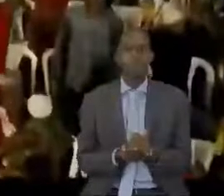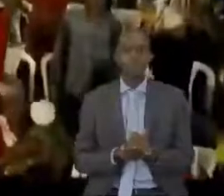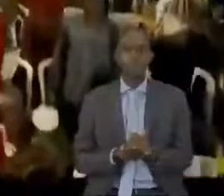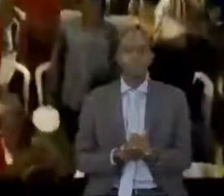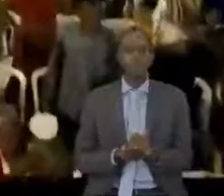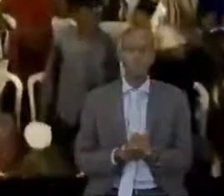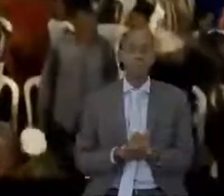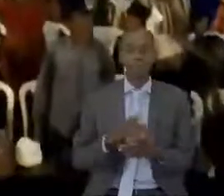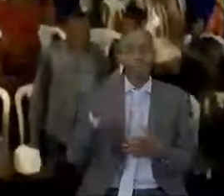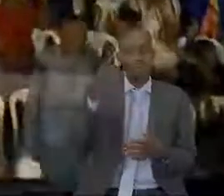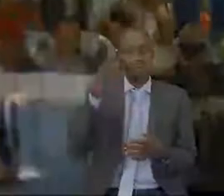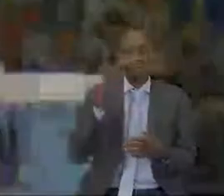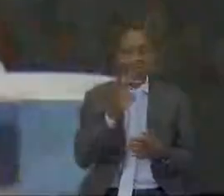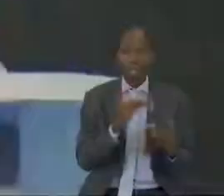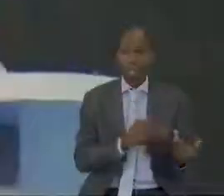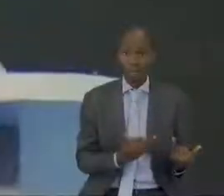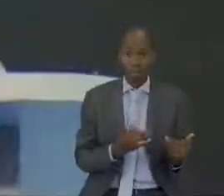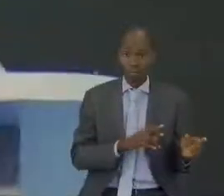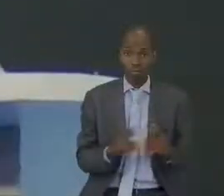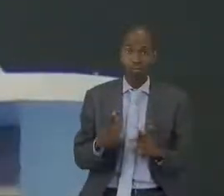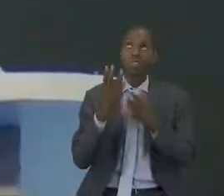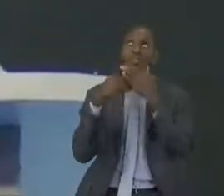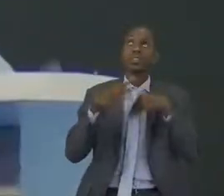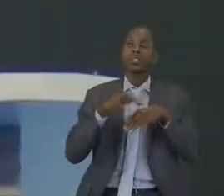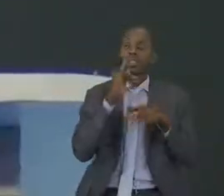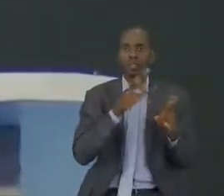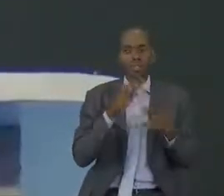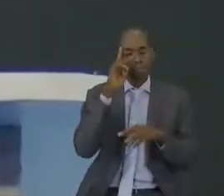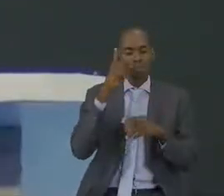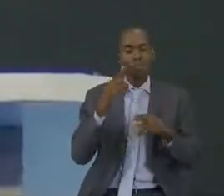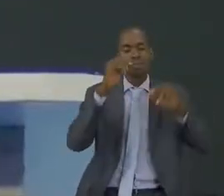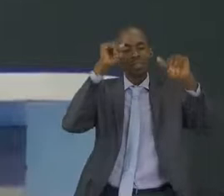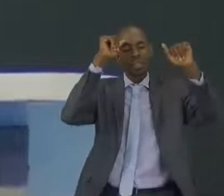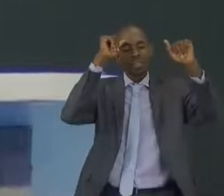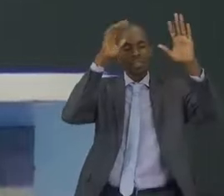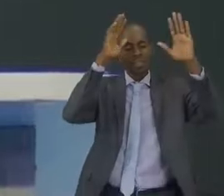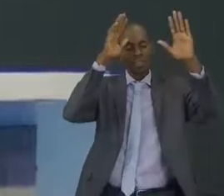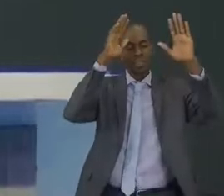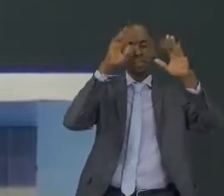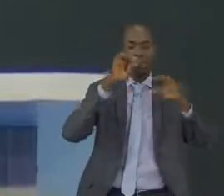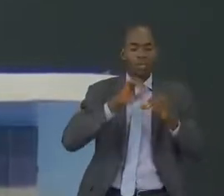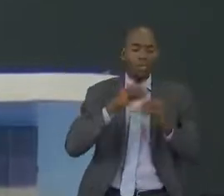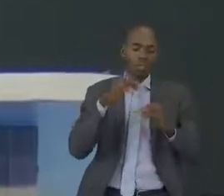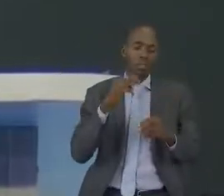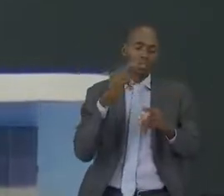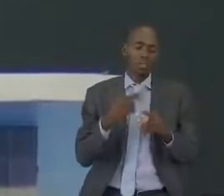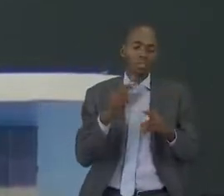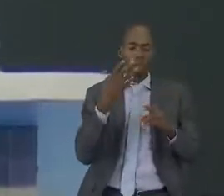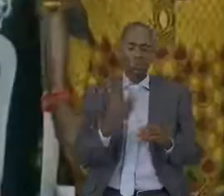Nous sommes prêts maintenant. Le ciel est prêt pour vous. Père, au nom de